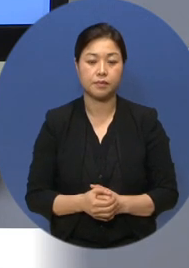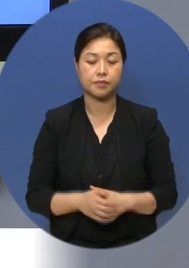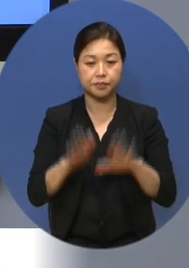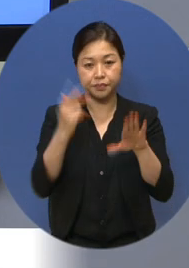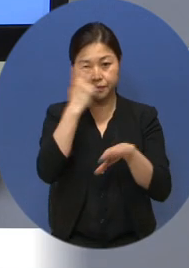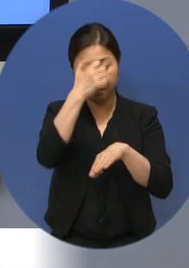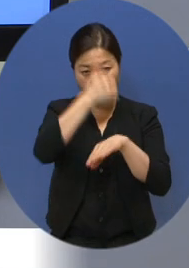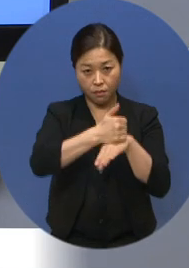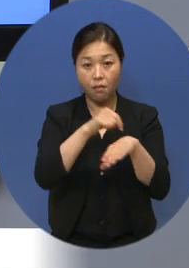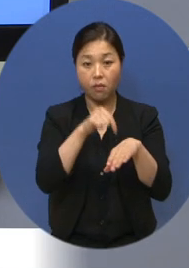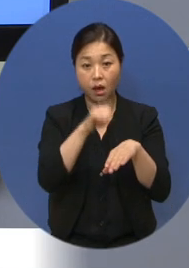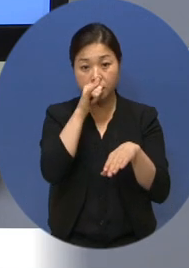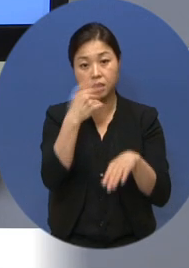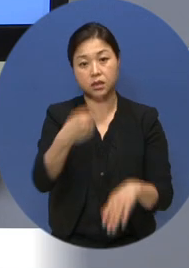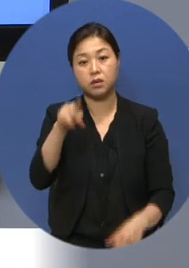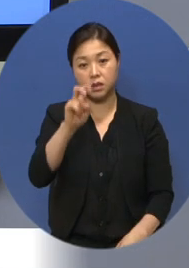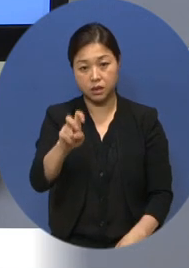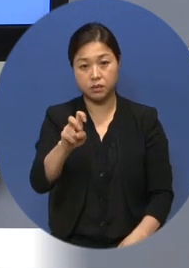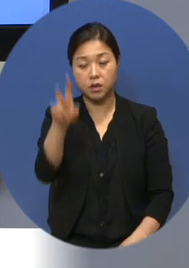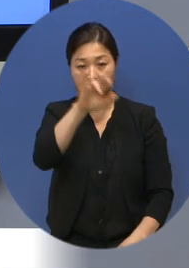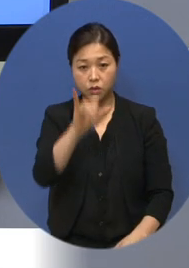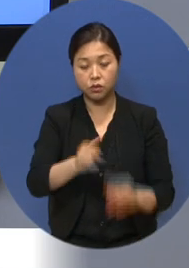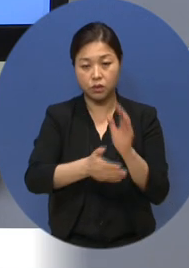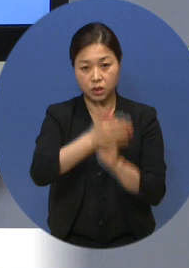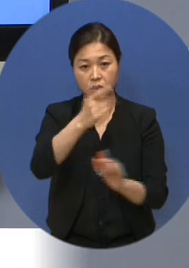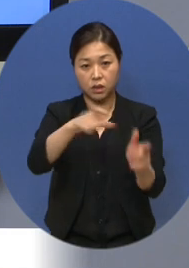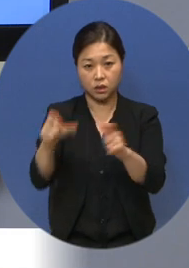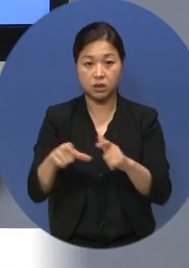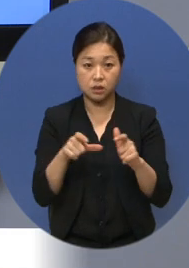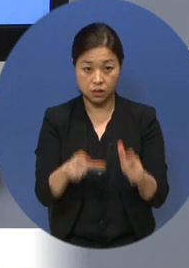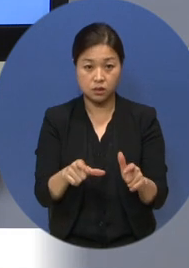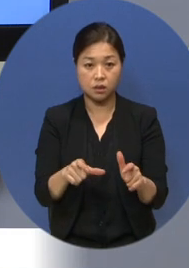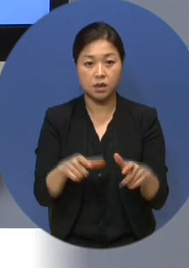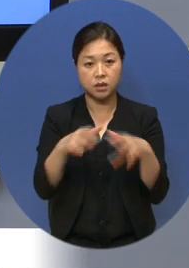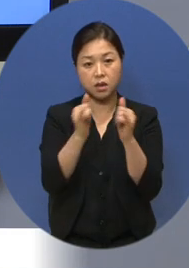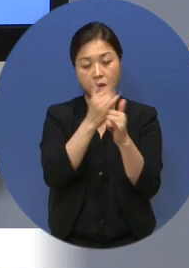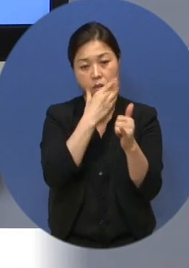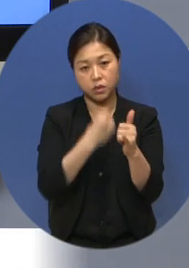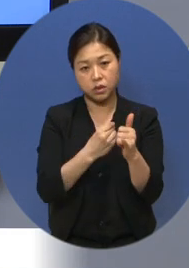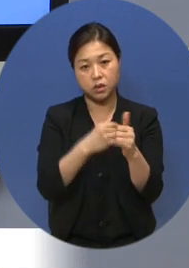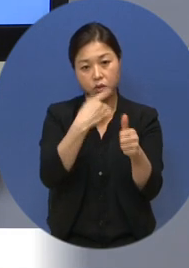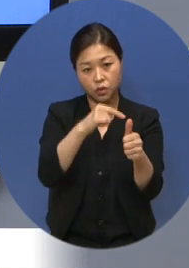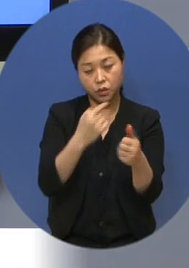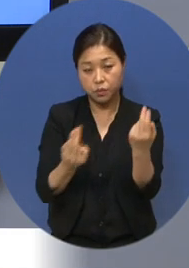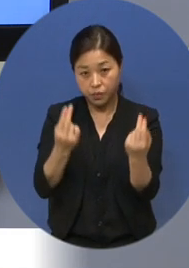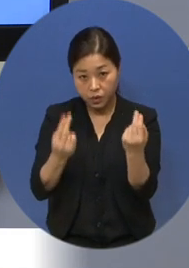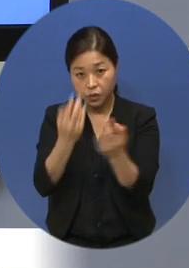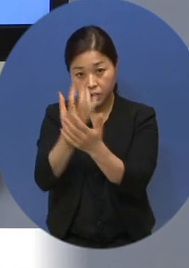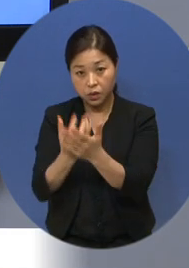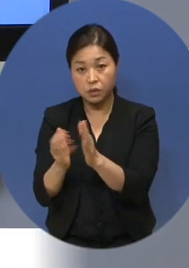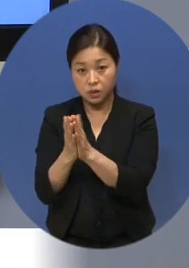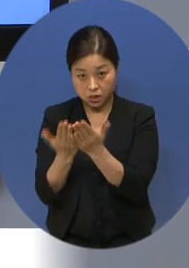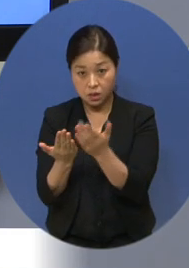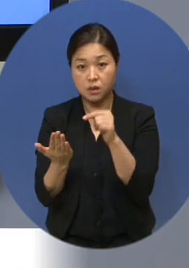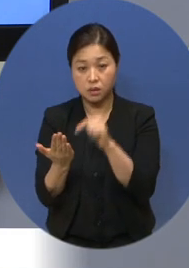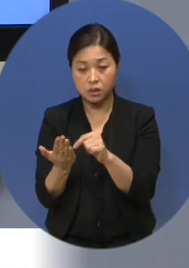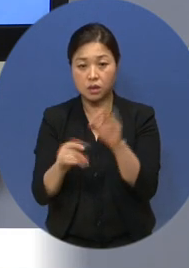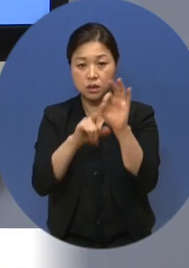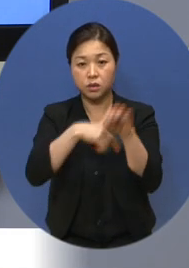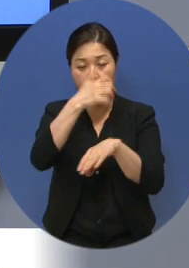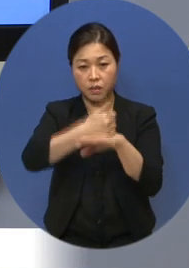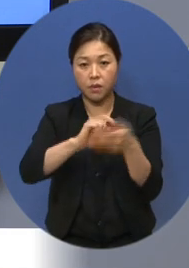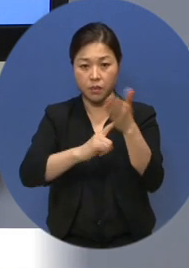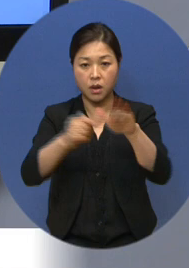조사 결과를 담은 2020년 도 전국 시도별 장애인 복지 교육 비교 자료집은 10월말